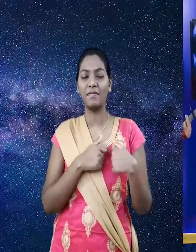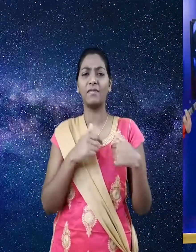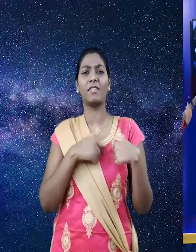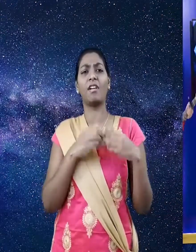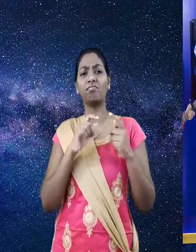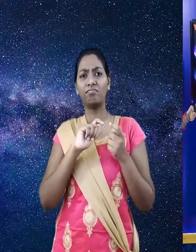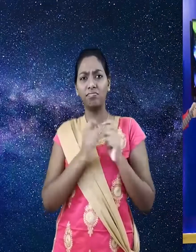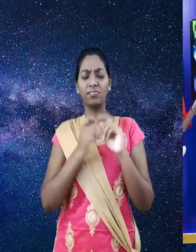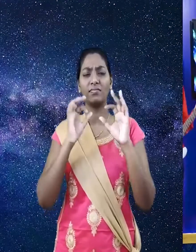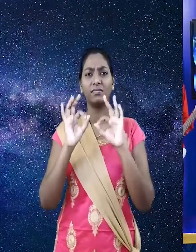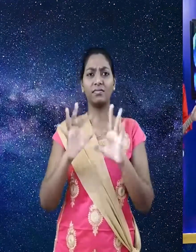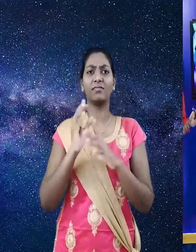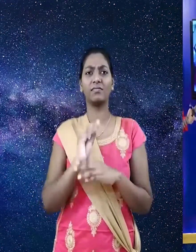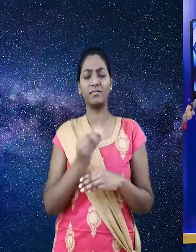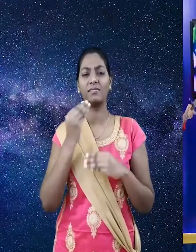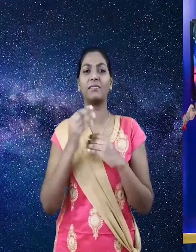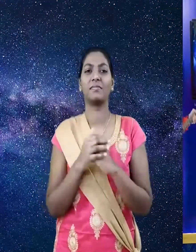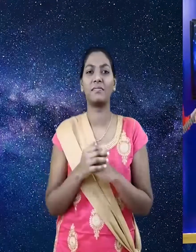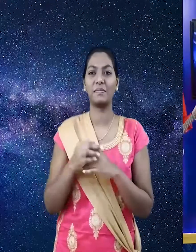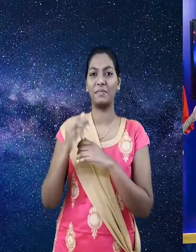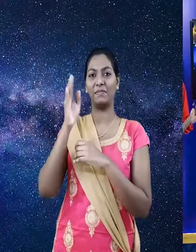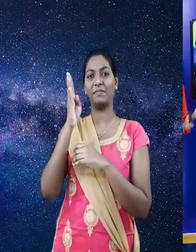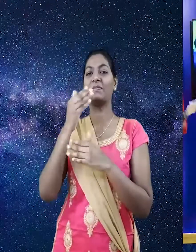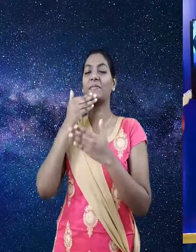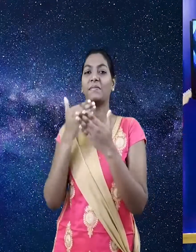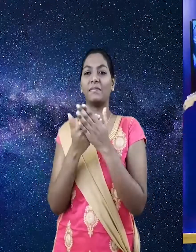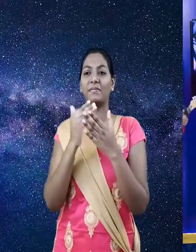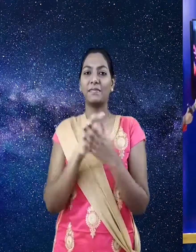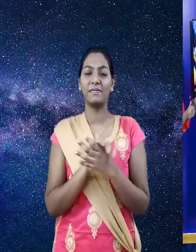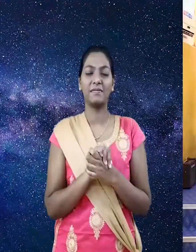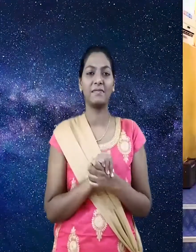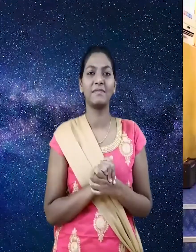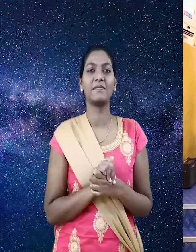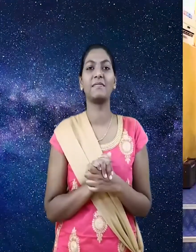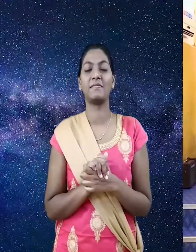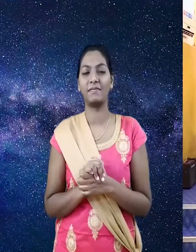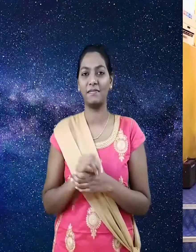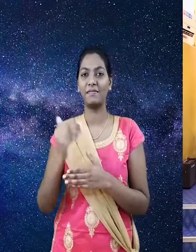को छू करता ओ यीशु तेरी स्तुति करूं